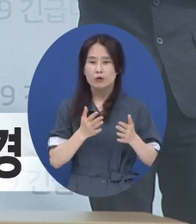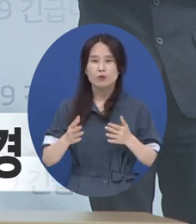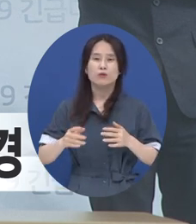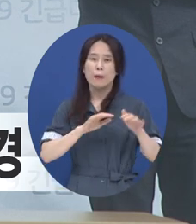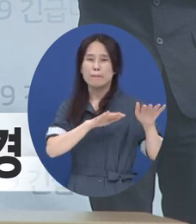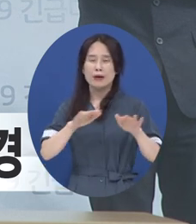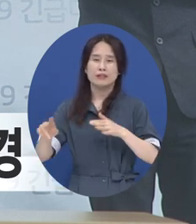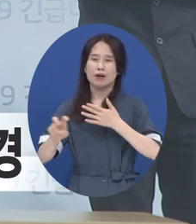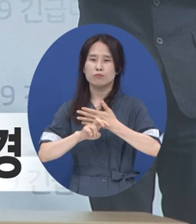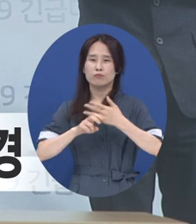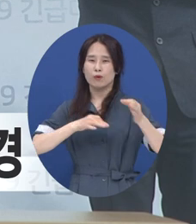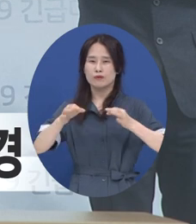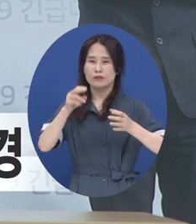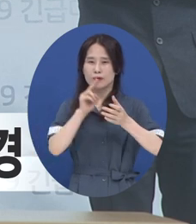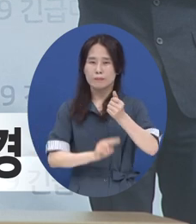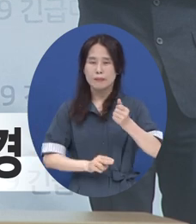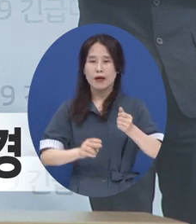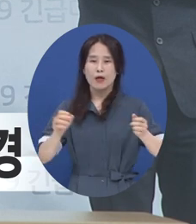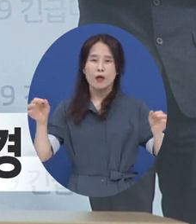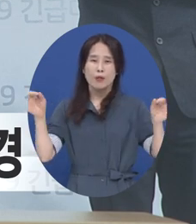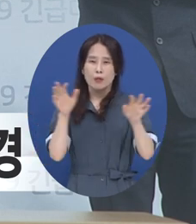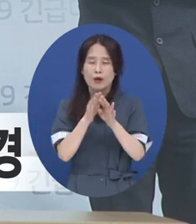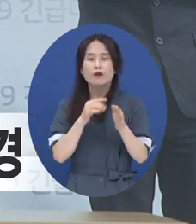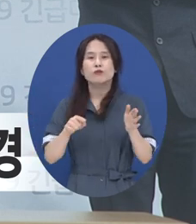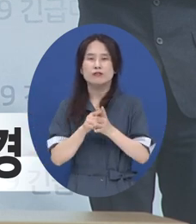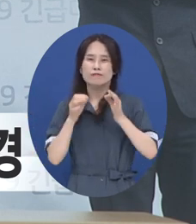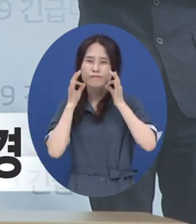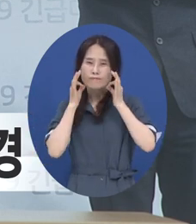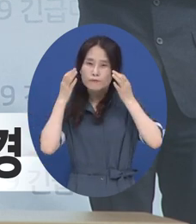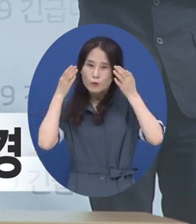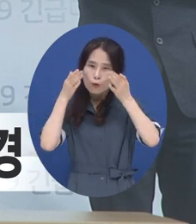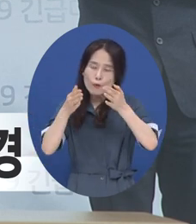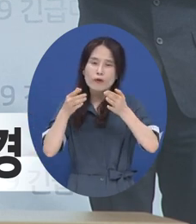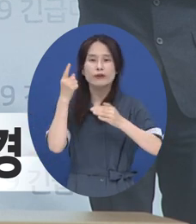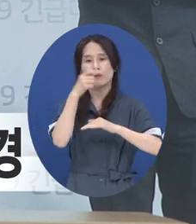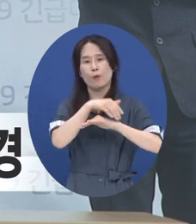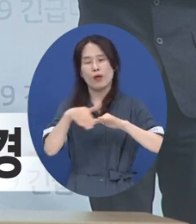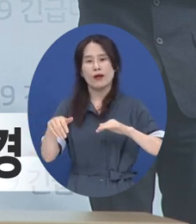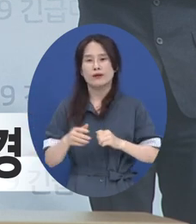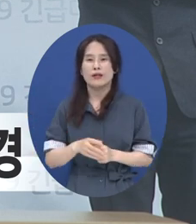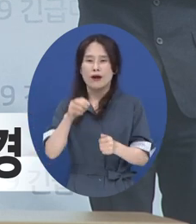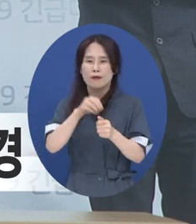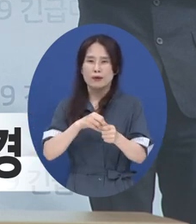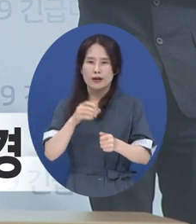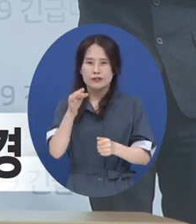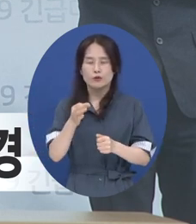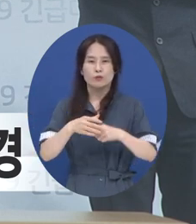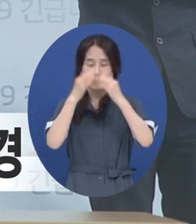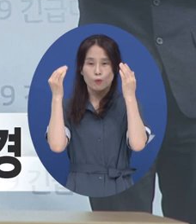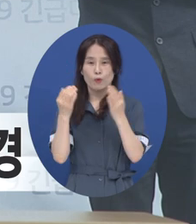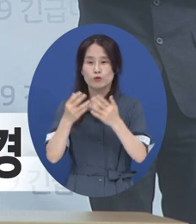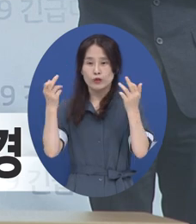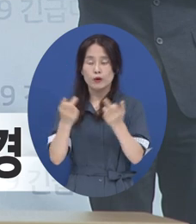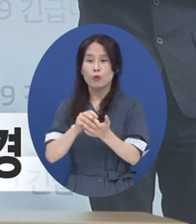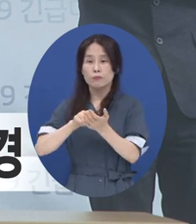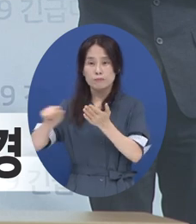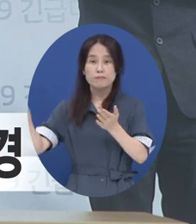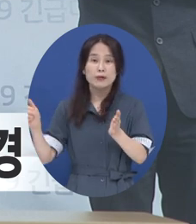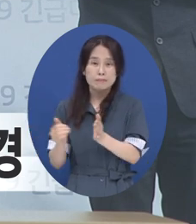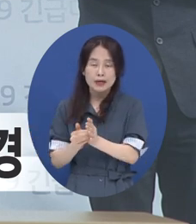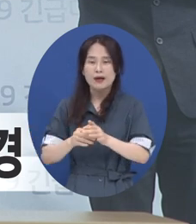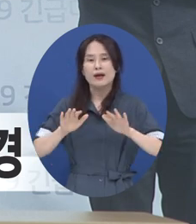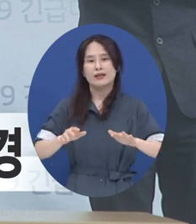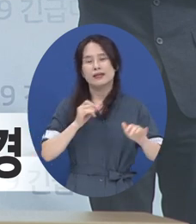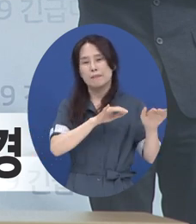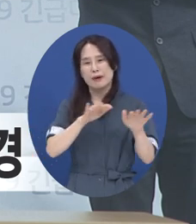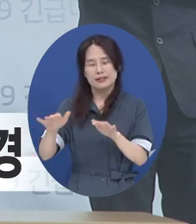불법 천태만상을 없애는 데 아주 집중하고 있습니다. 작년엔 계곡 평상 바가지 요금 싹 손질했죠. 이제 바다